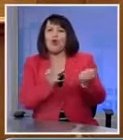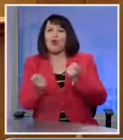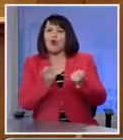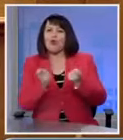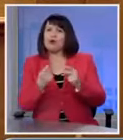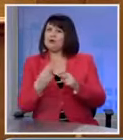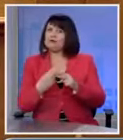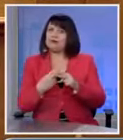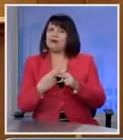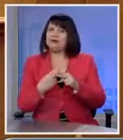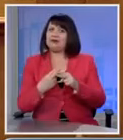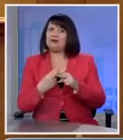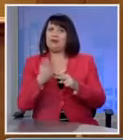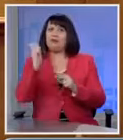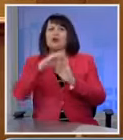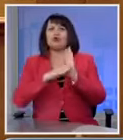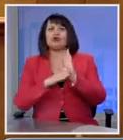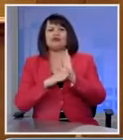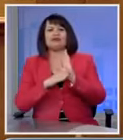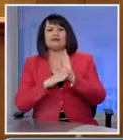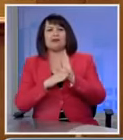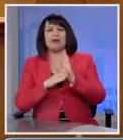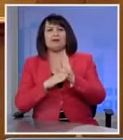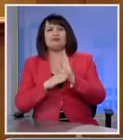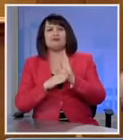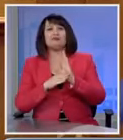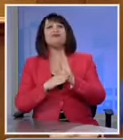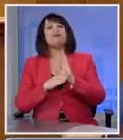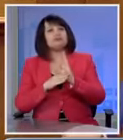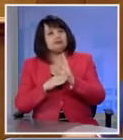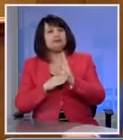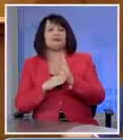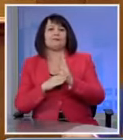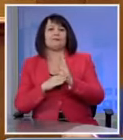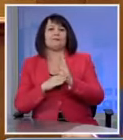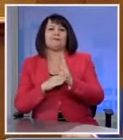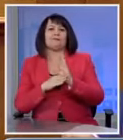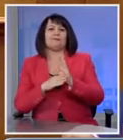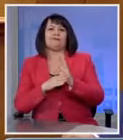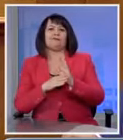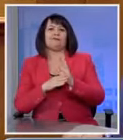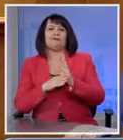βαρύνον ρόλο στο πολιτικό σύστημα. Βαρύνοντα ρόλο στο πολιτικό σύστημα.